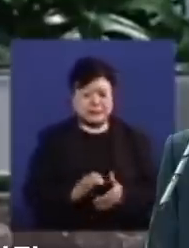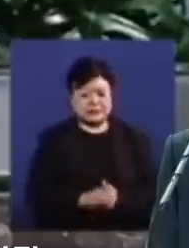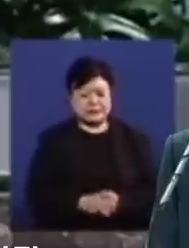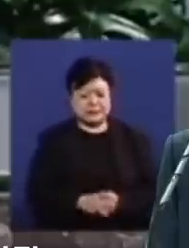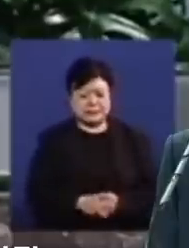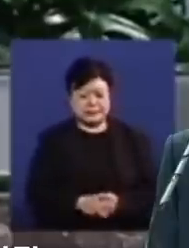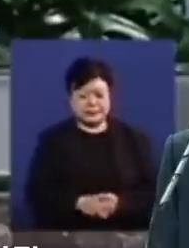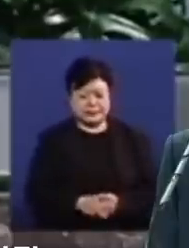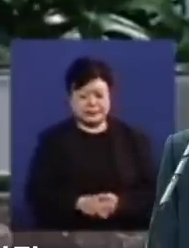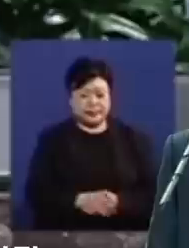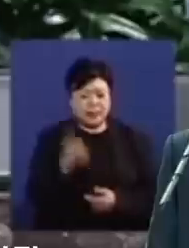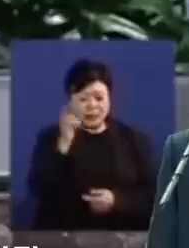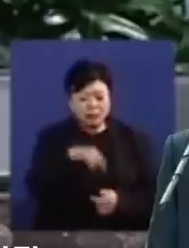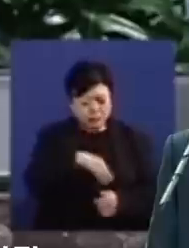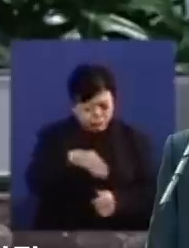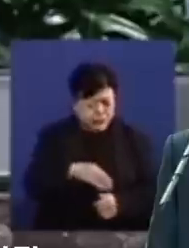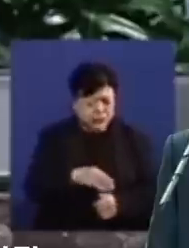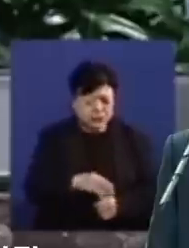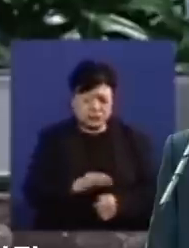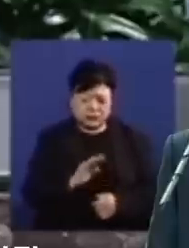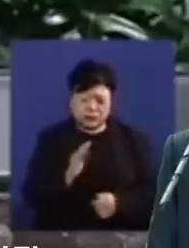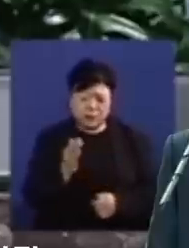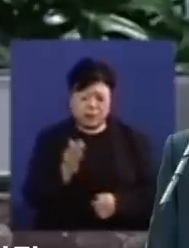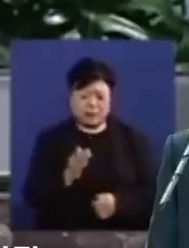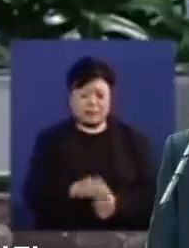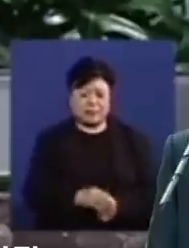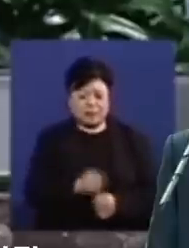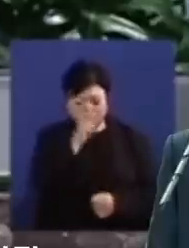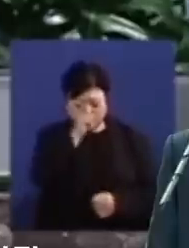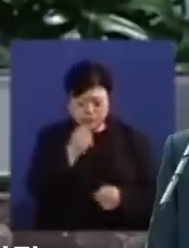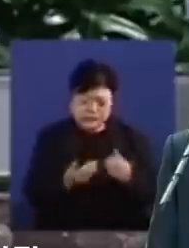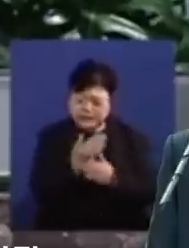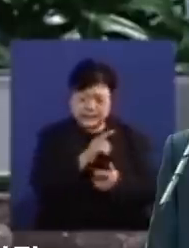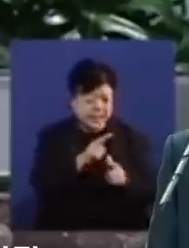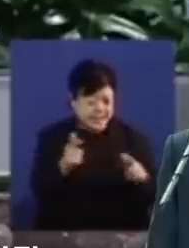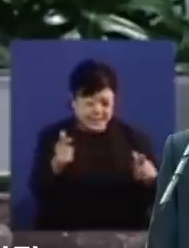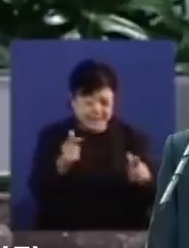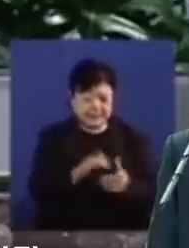파멸되는 그런 나쁜 분위기가 되면 좋은 일이 일어나지 않아요.